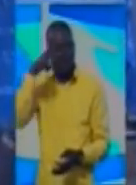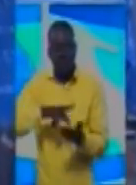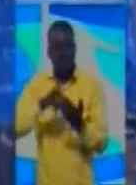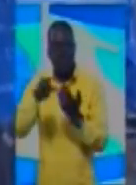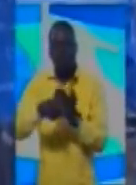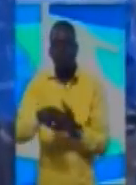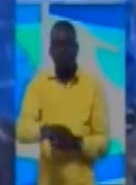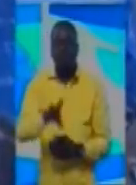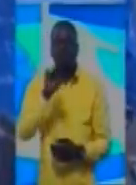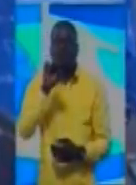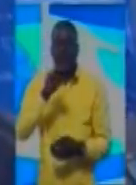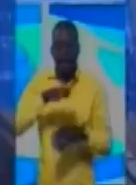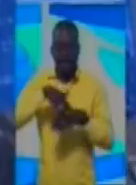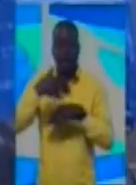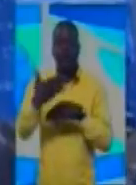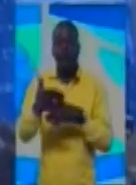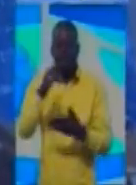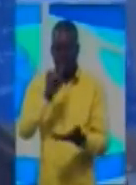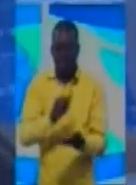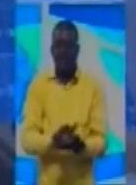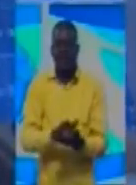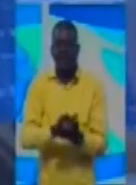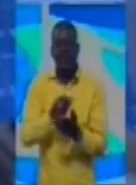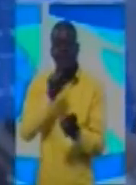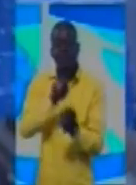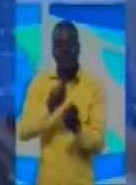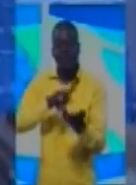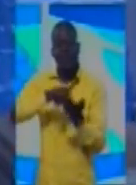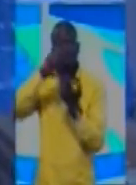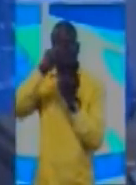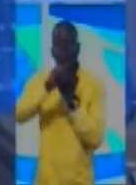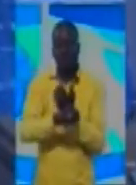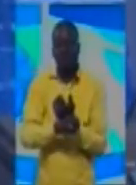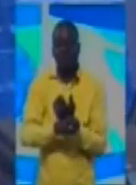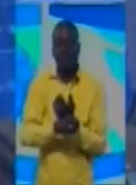Au-delà de ces micro-projets, il